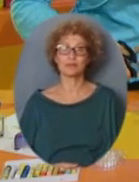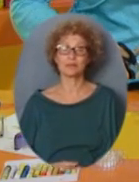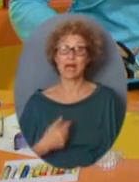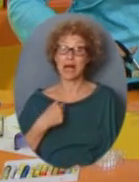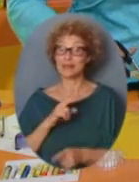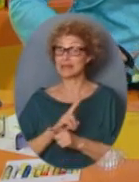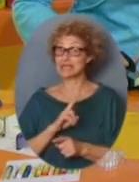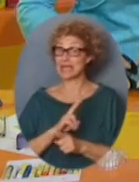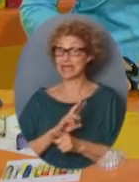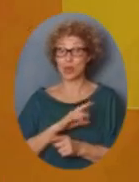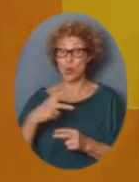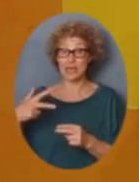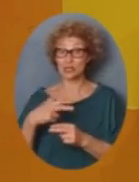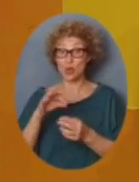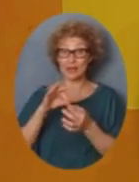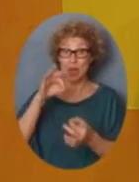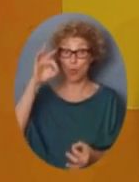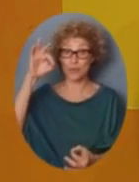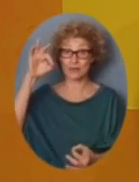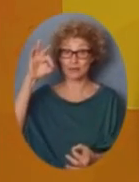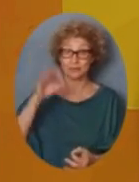נזהרת לא לגזור את החוט.